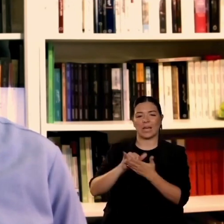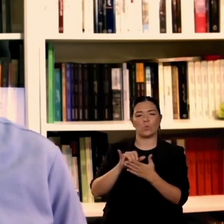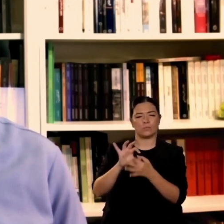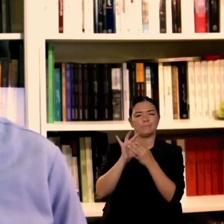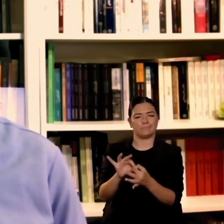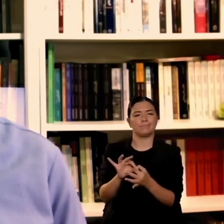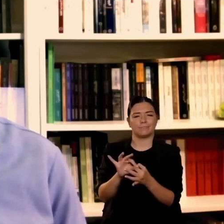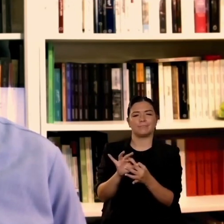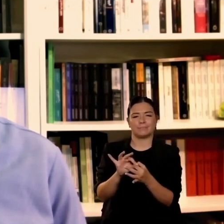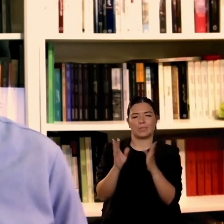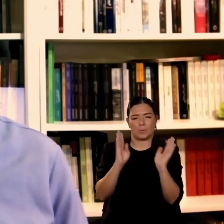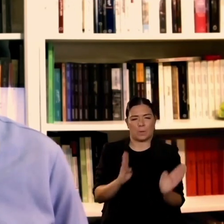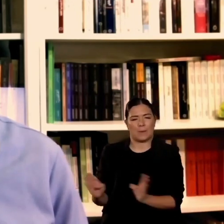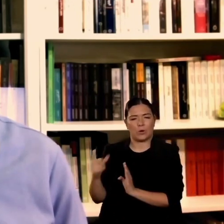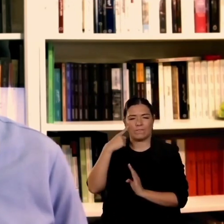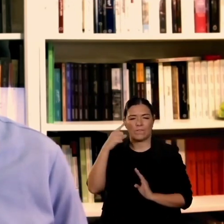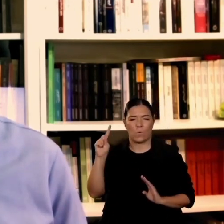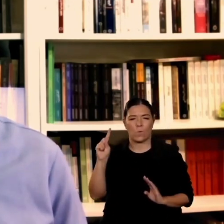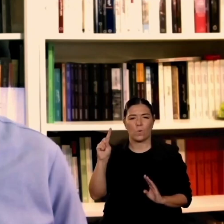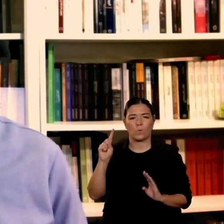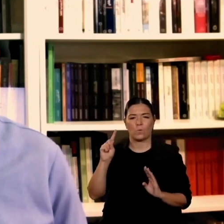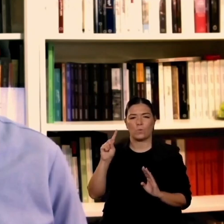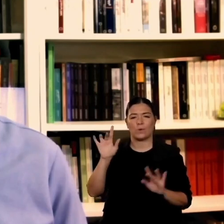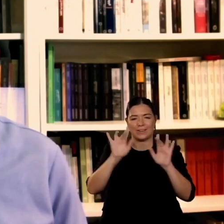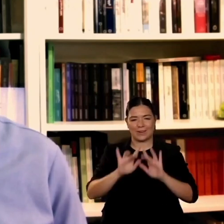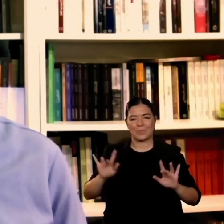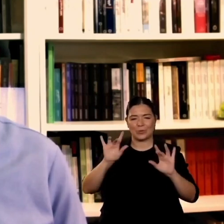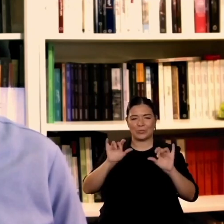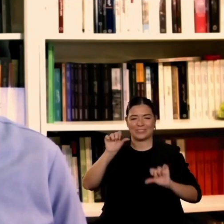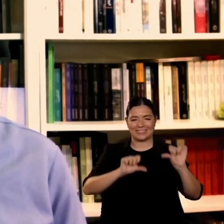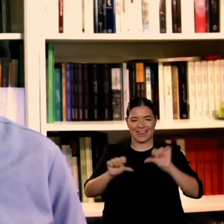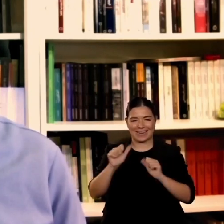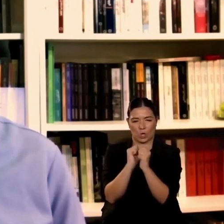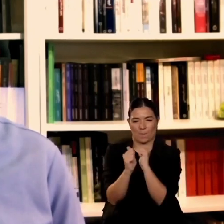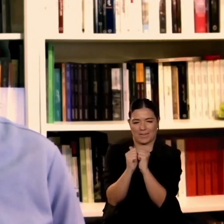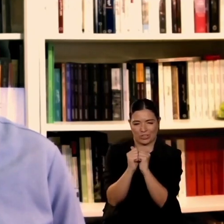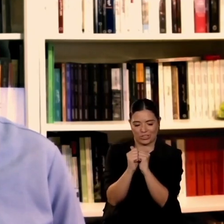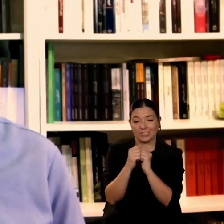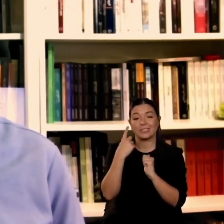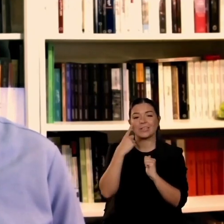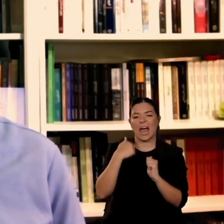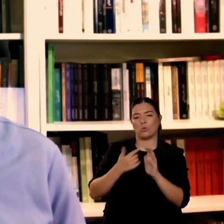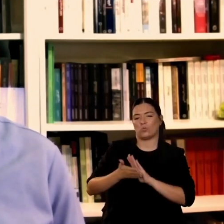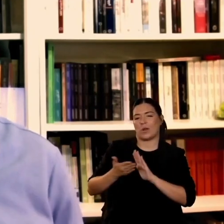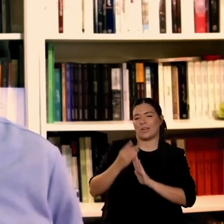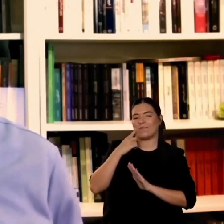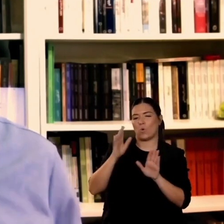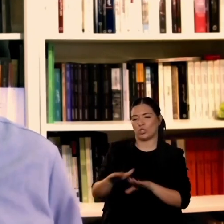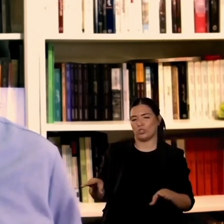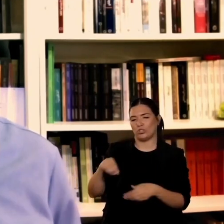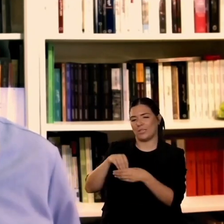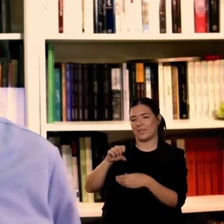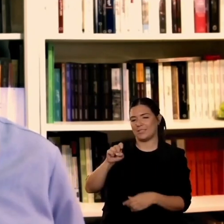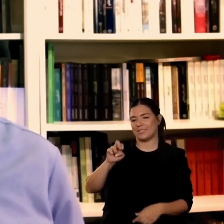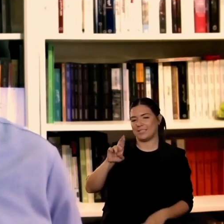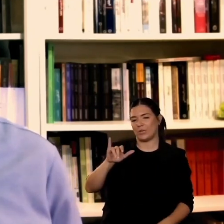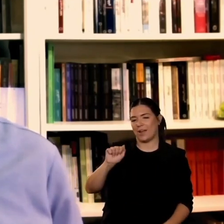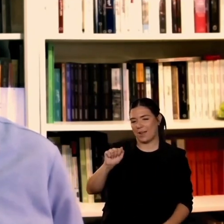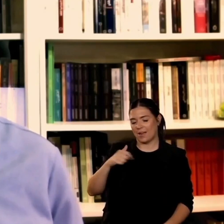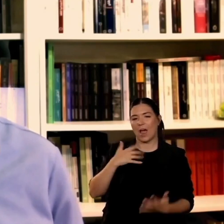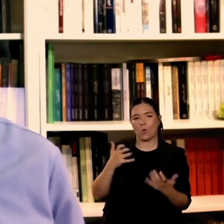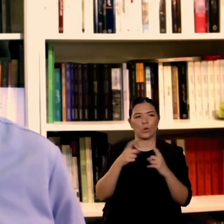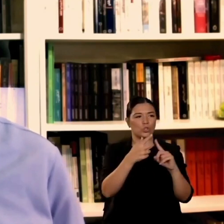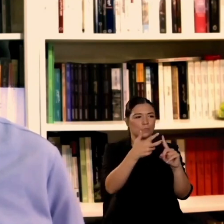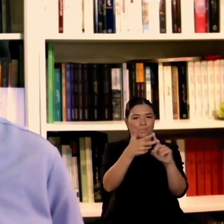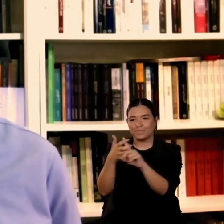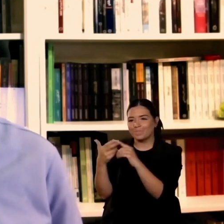avvicinare i bambini alla programmazione pertanto stavo cercando qualcosa e ho cominciato a usare scratch era proprio scratch